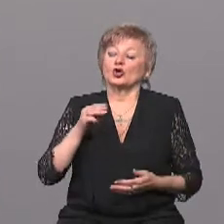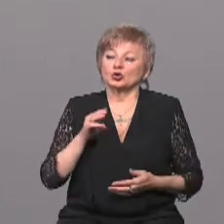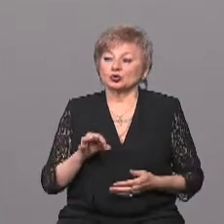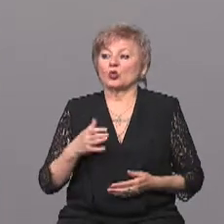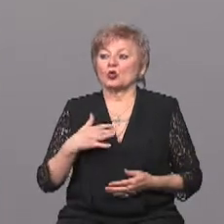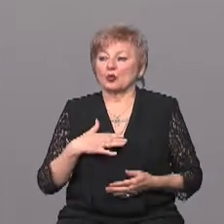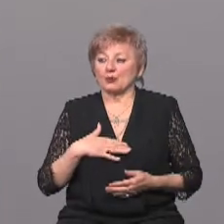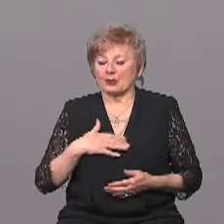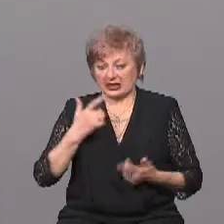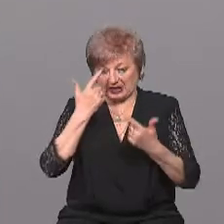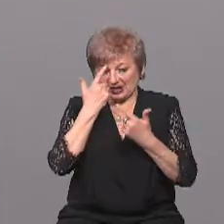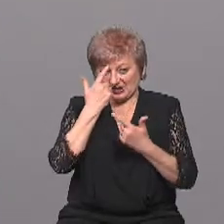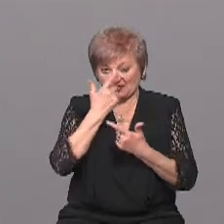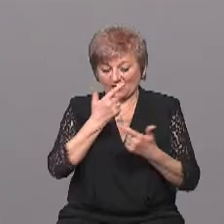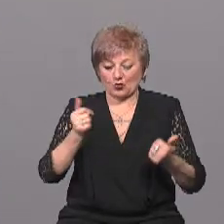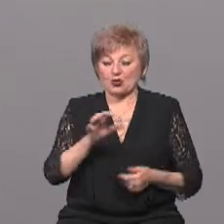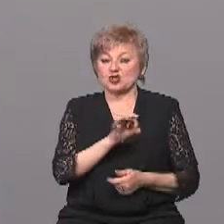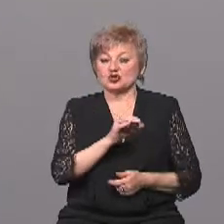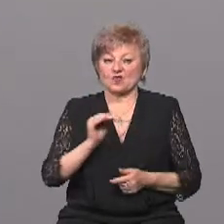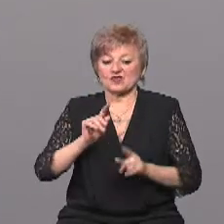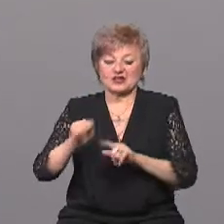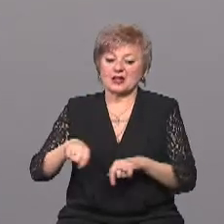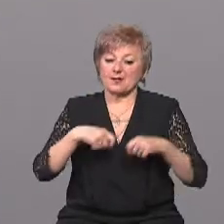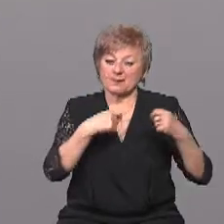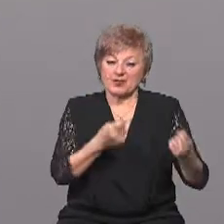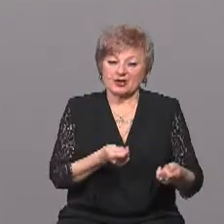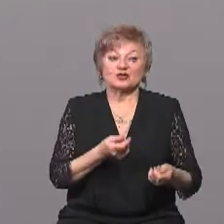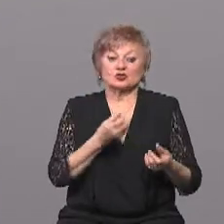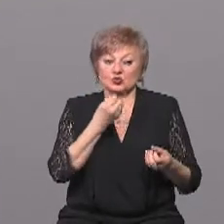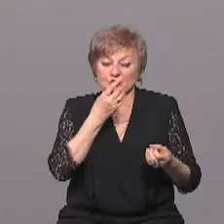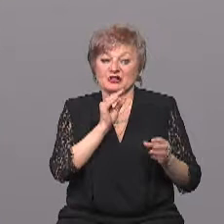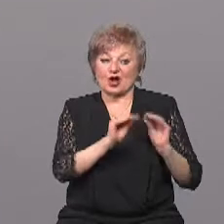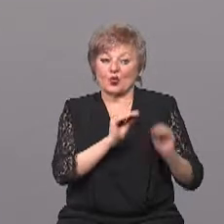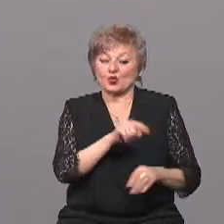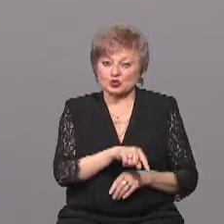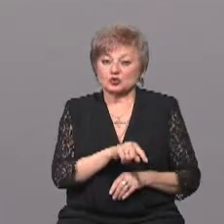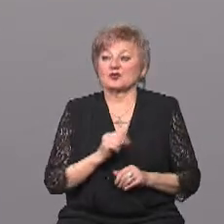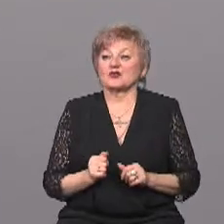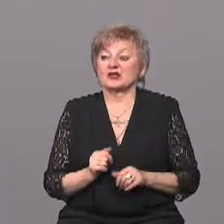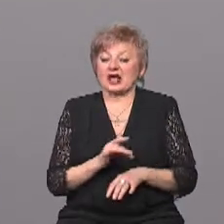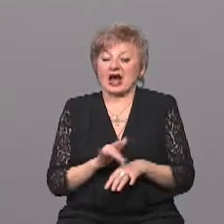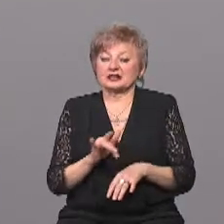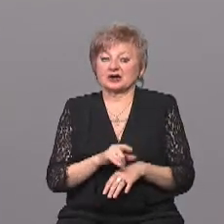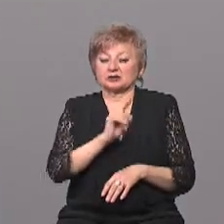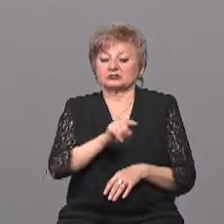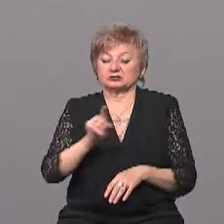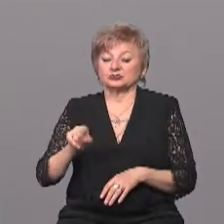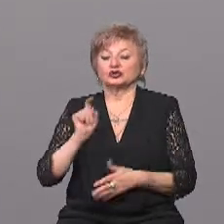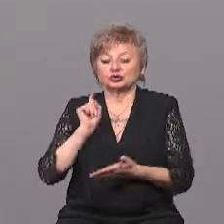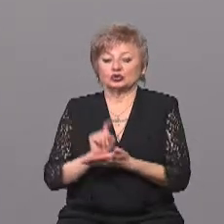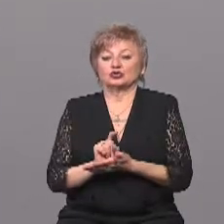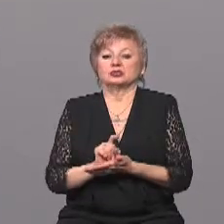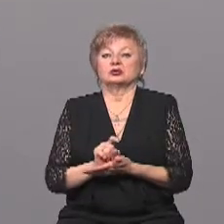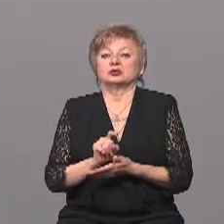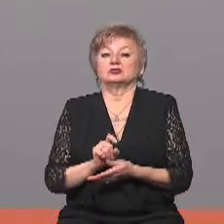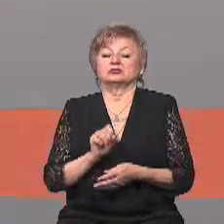ми інформацію офіційно тоді перейдемо в інспекцію з благоустрою з конкретними адресами, і вони вже мають повноваження для того, щоб